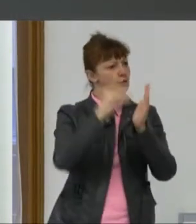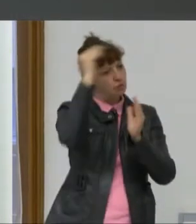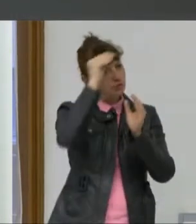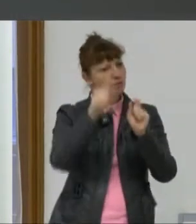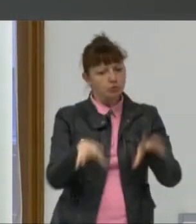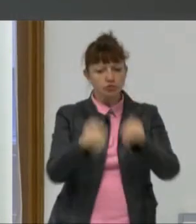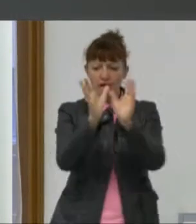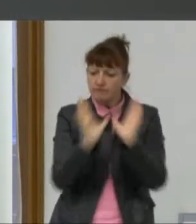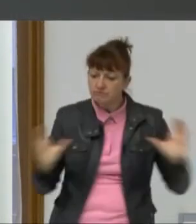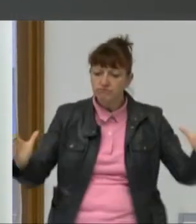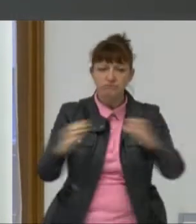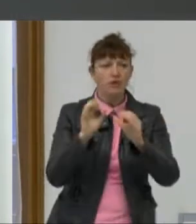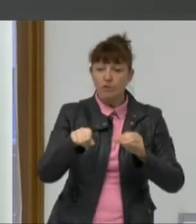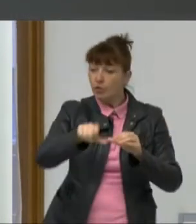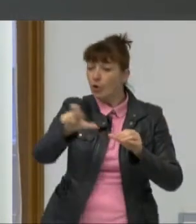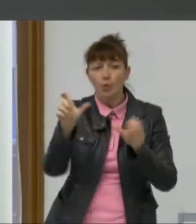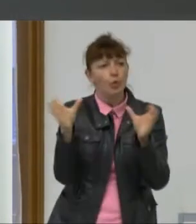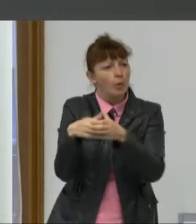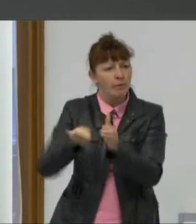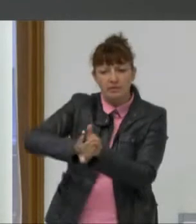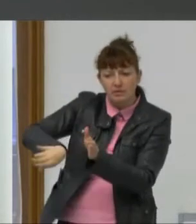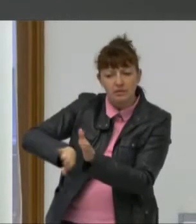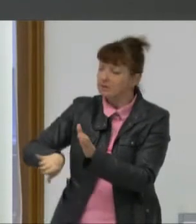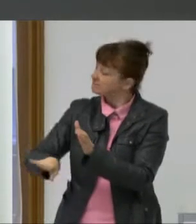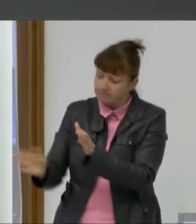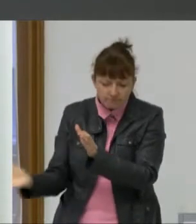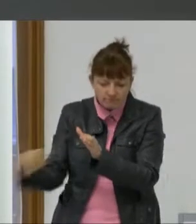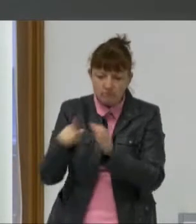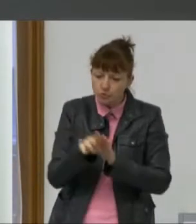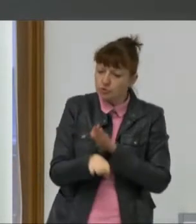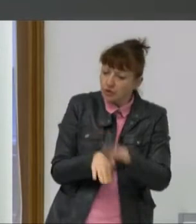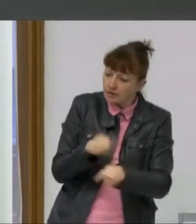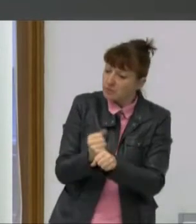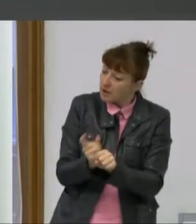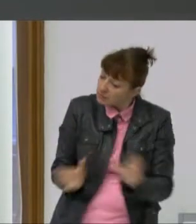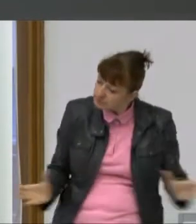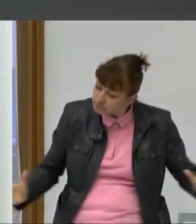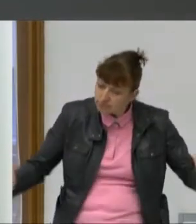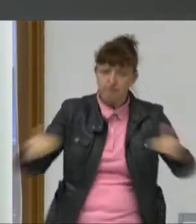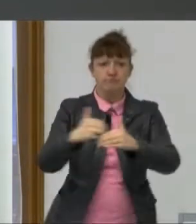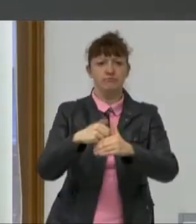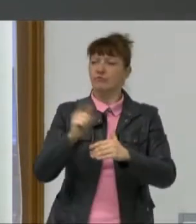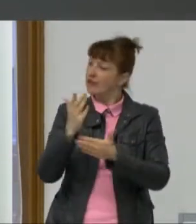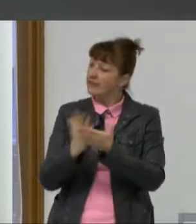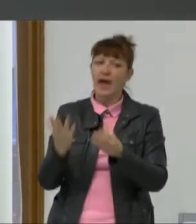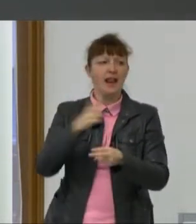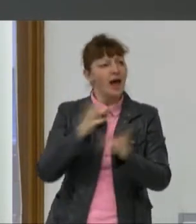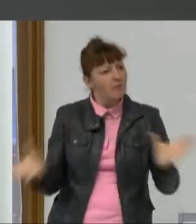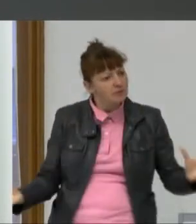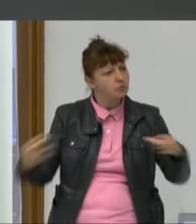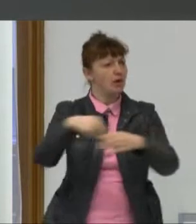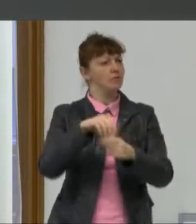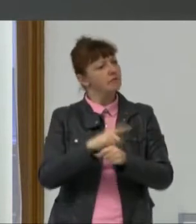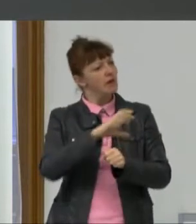gewährleistet sein, dass für diese Gruppen, wann immer nötig, Schritte eingeleitet werden, die ihre Präsenz und ihre Teilhabe sowie ihren Erfolg